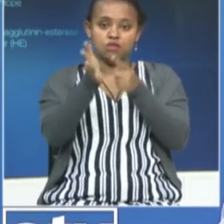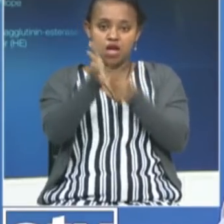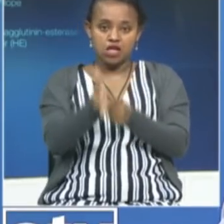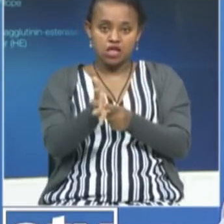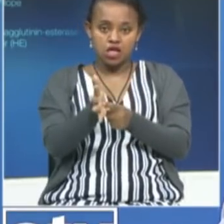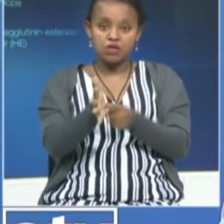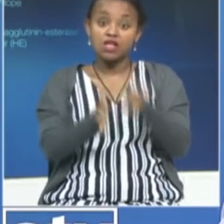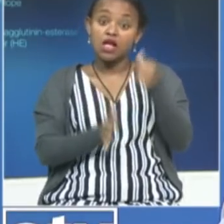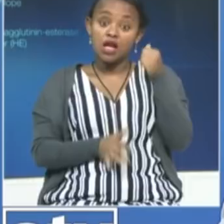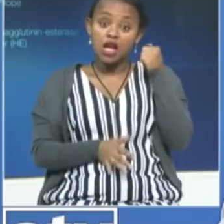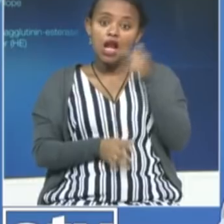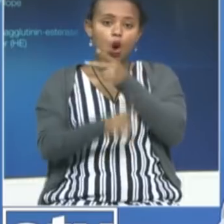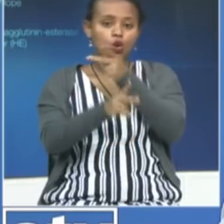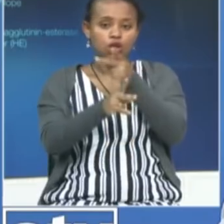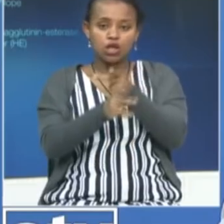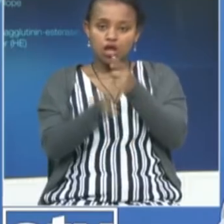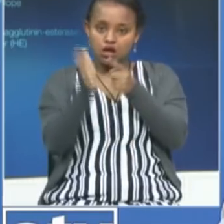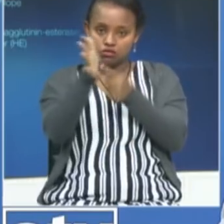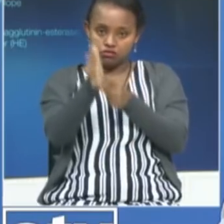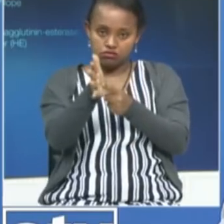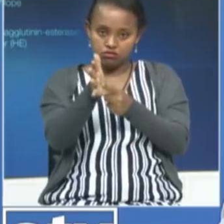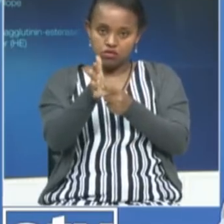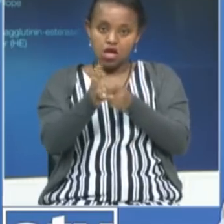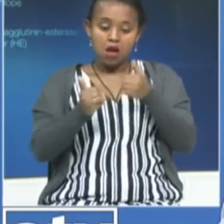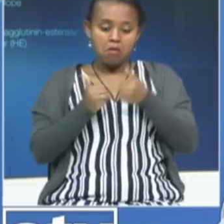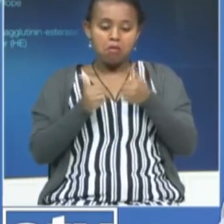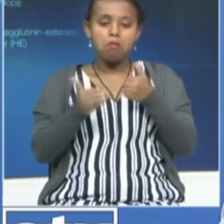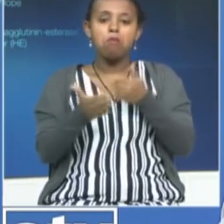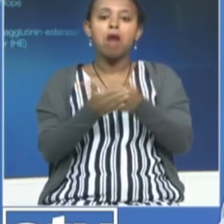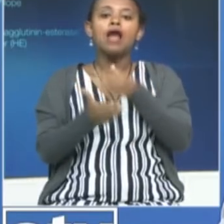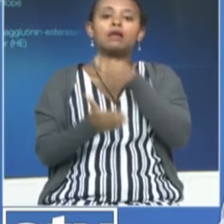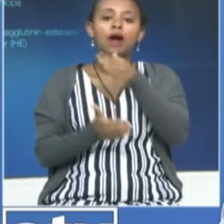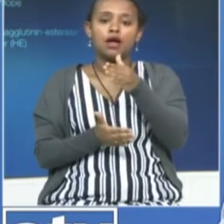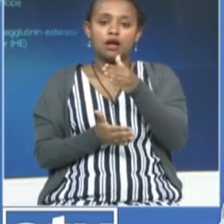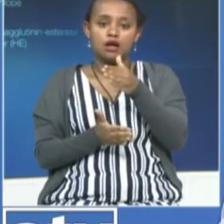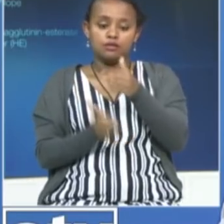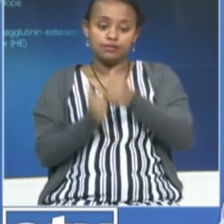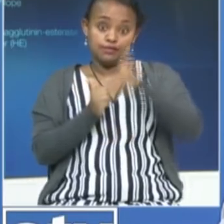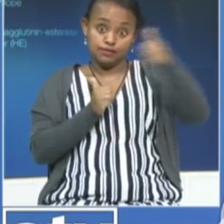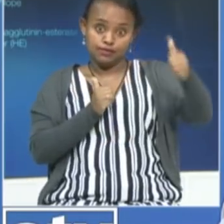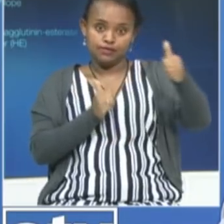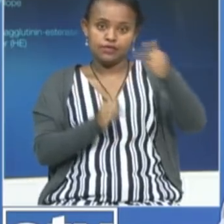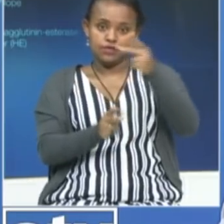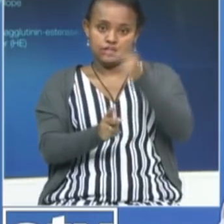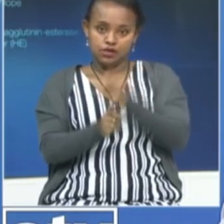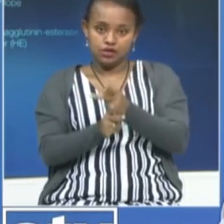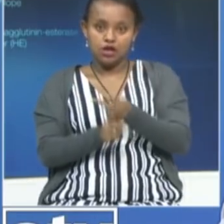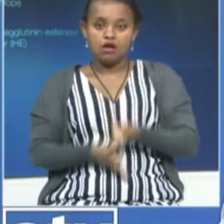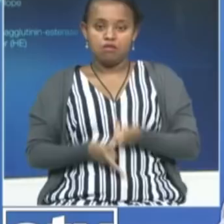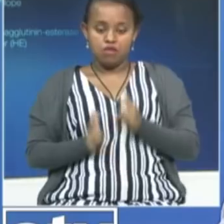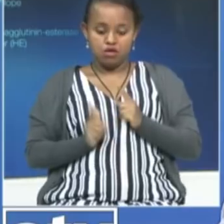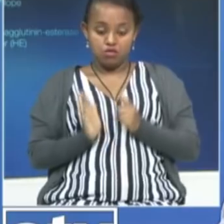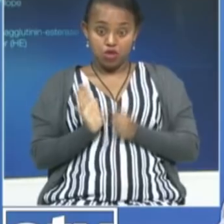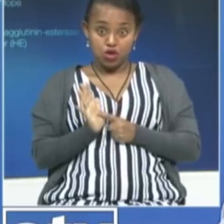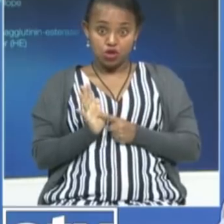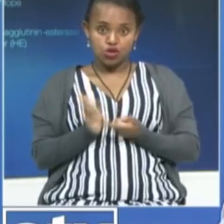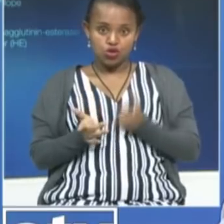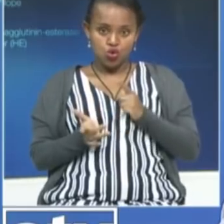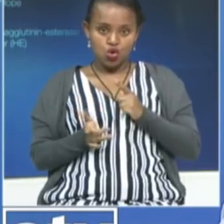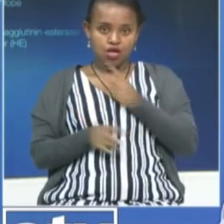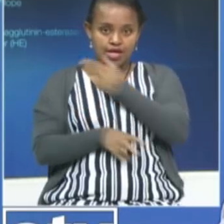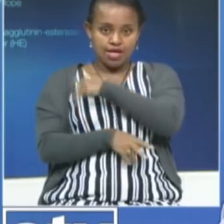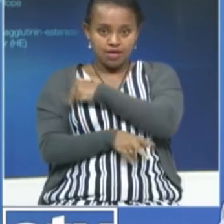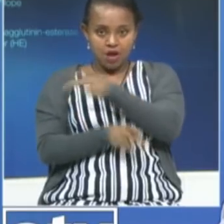የምናሳይበት፣ ለሌላው ጥንቃቄ የምናሳይበት፣ ባለመቀራረብ ርቀታችን ጠብቀን በመኖር ምልክቱ ሲኖር ቶሎ ወደ ሕክምና